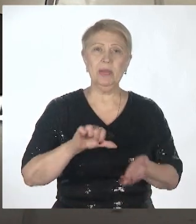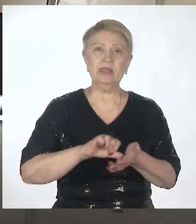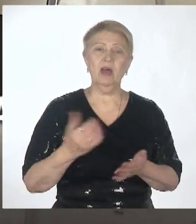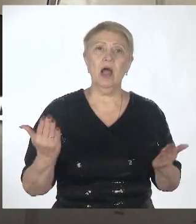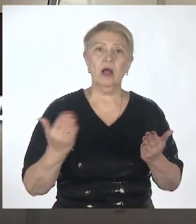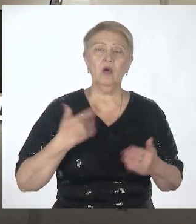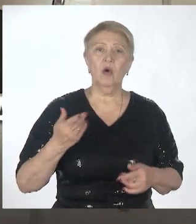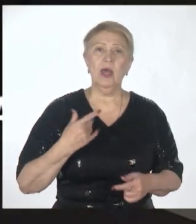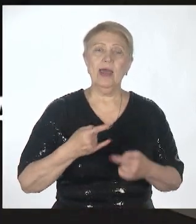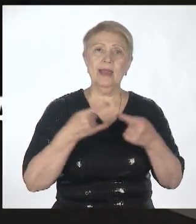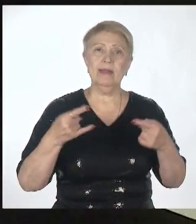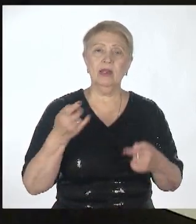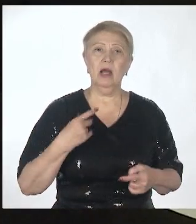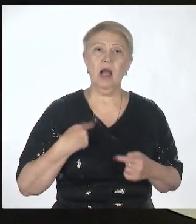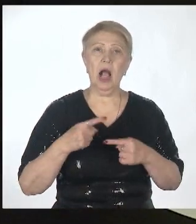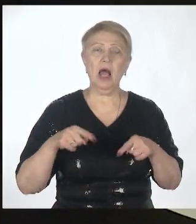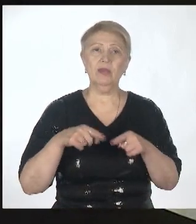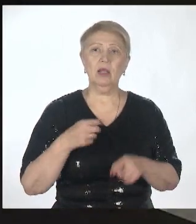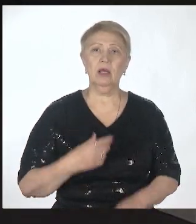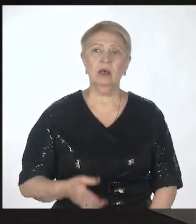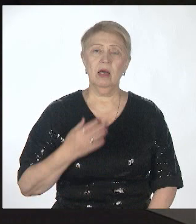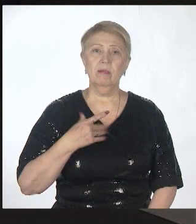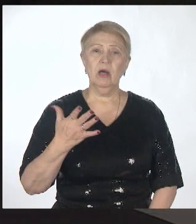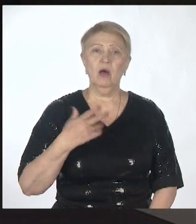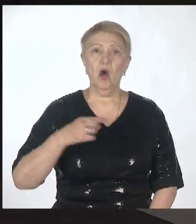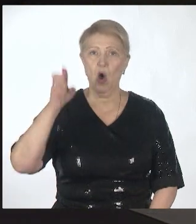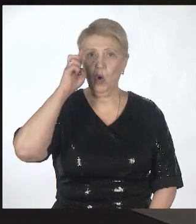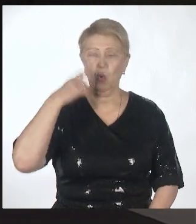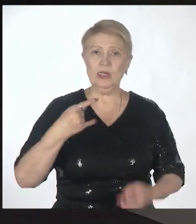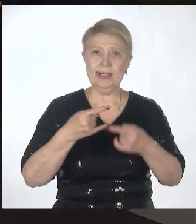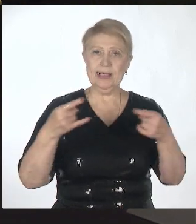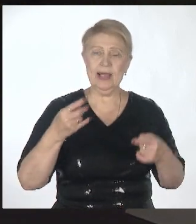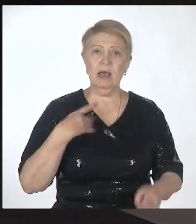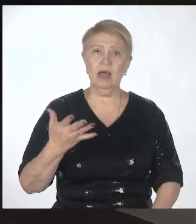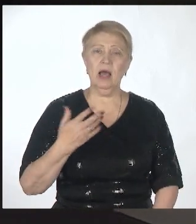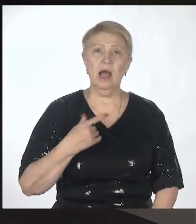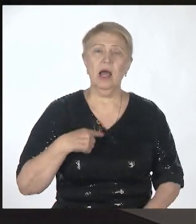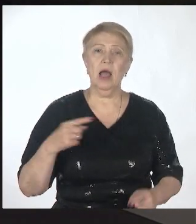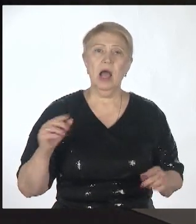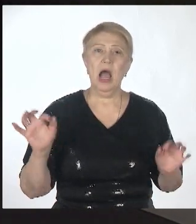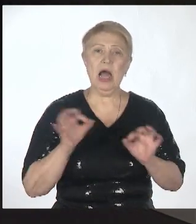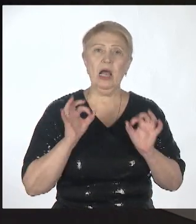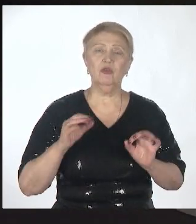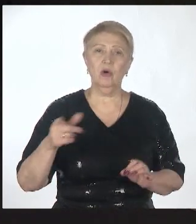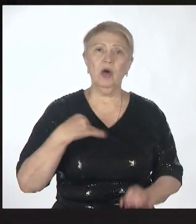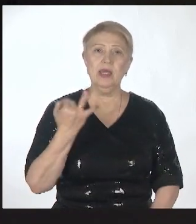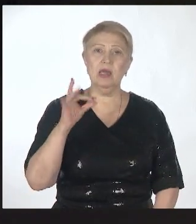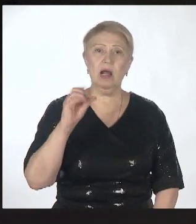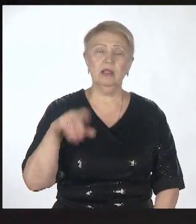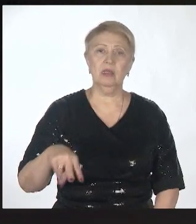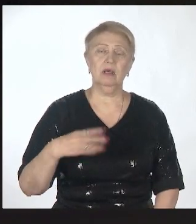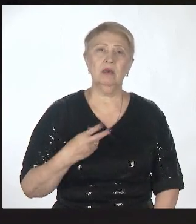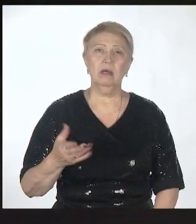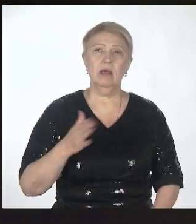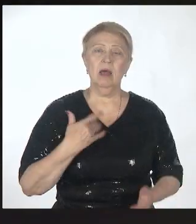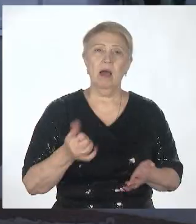какой телеканал, какую страну? Иран хастам, гостелерадио Иран. Иран. Да, Иран. Представительство